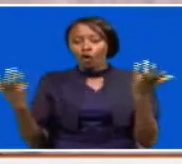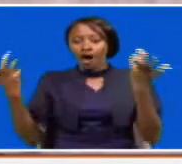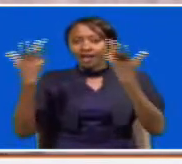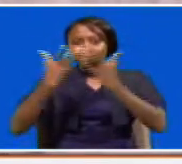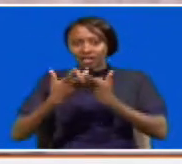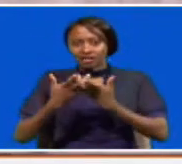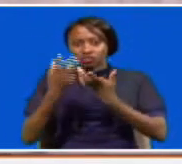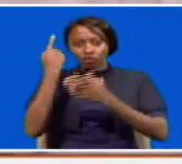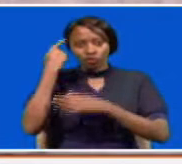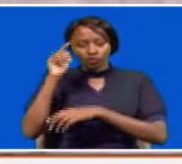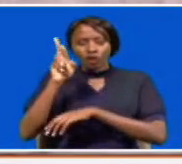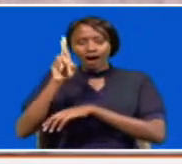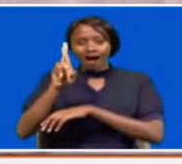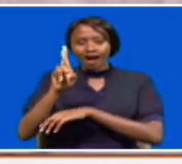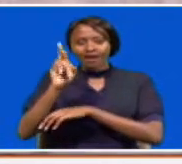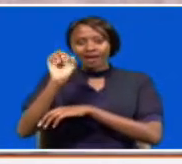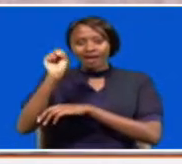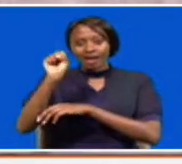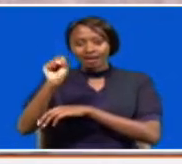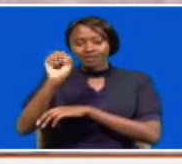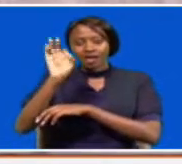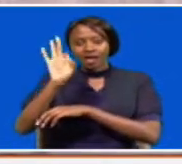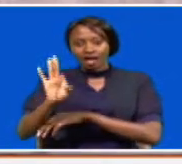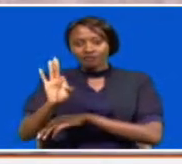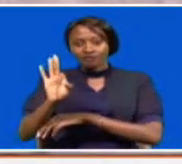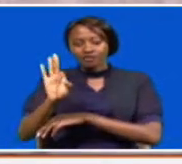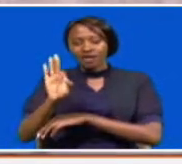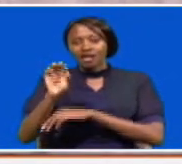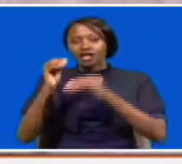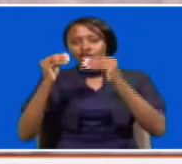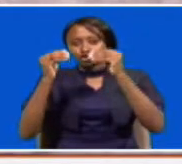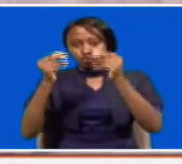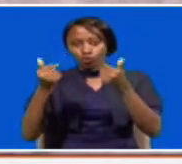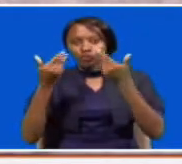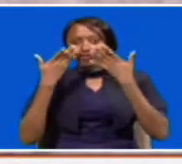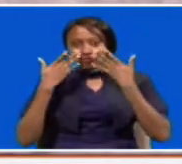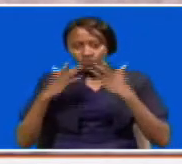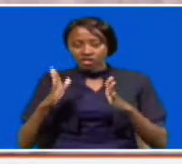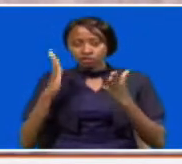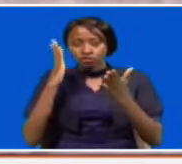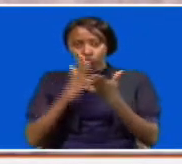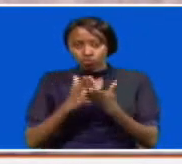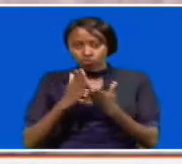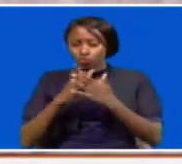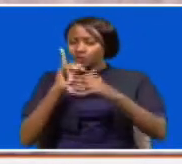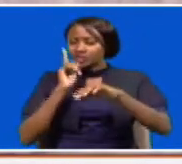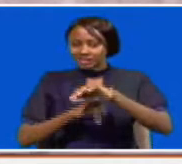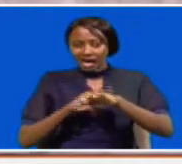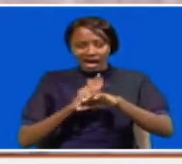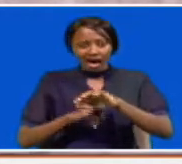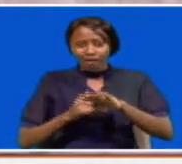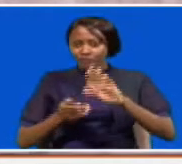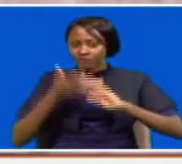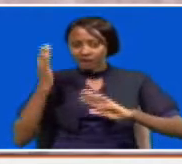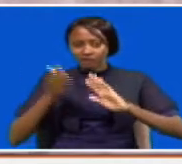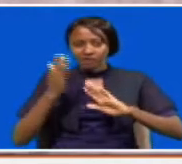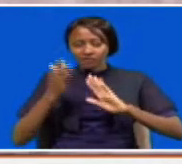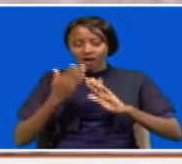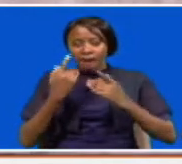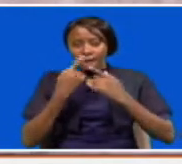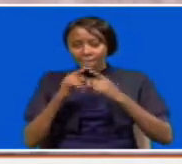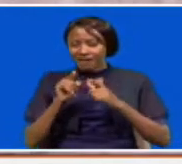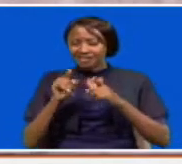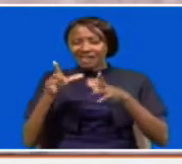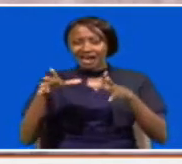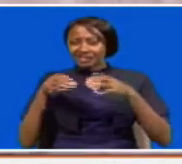RSF is resolved. The timeline is resolved. We should not allow this